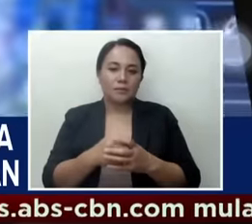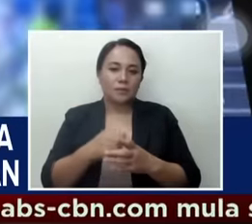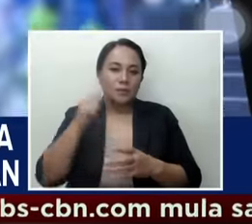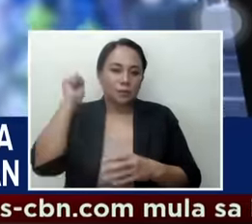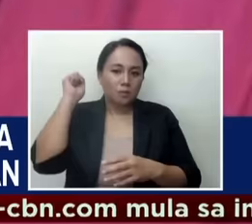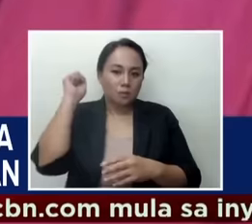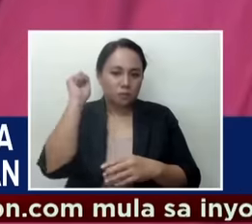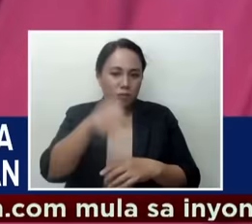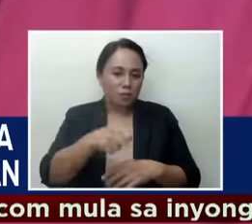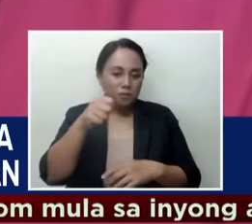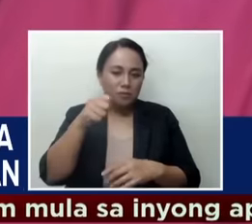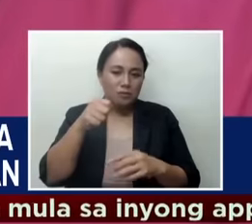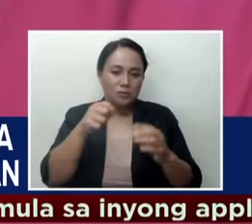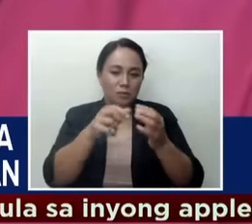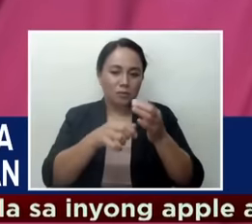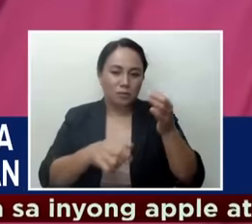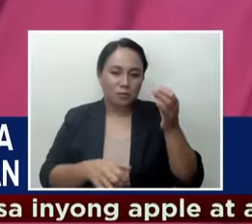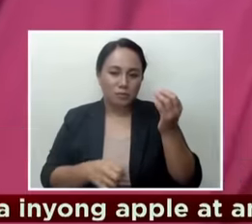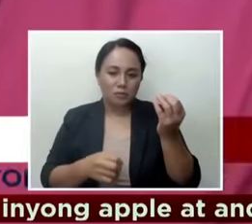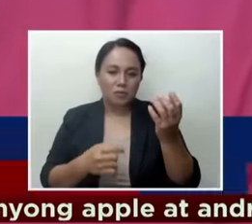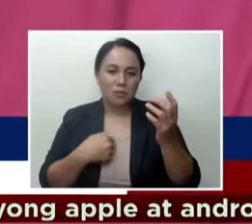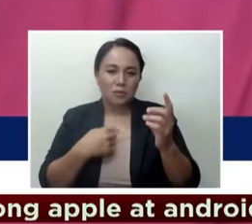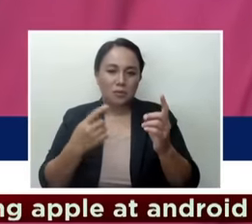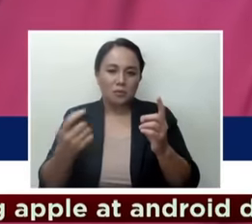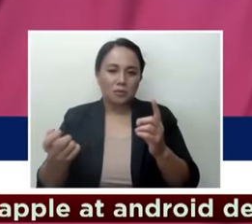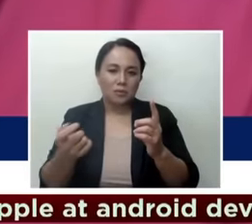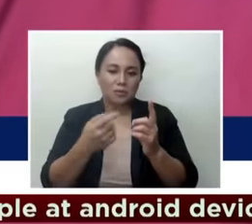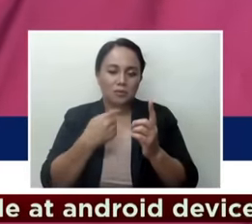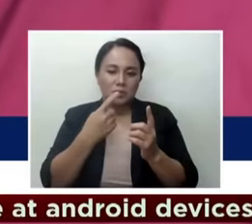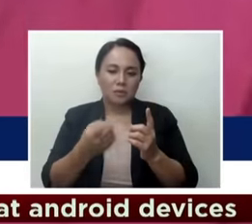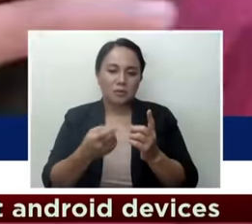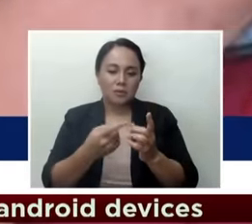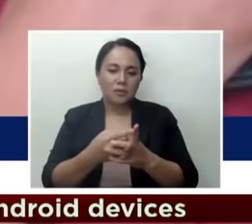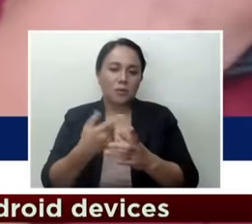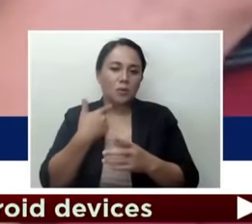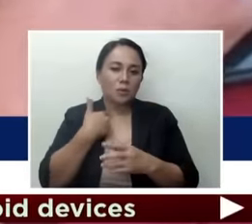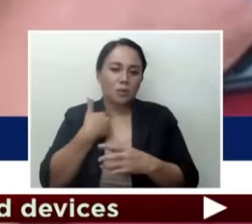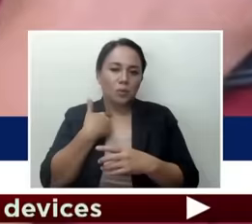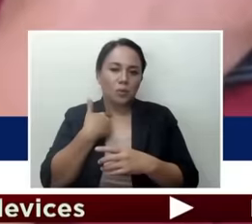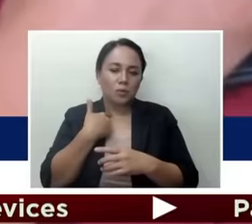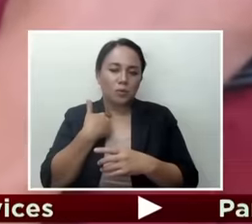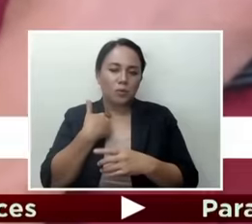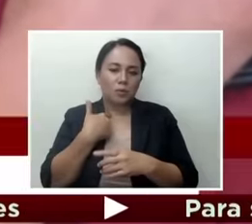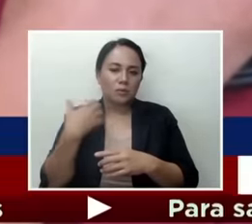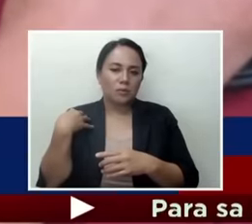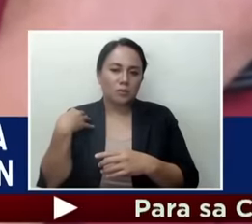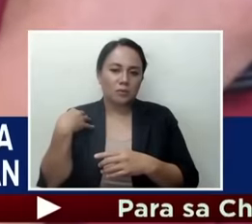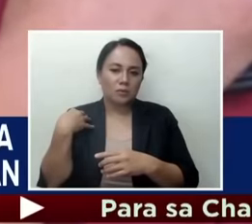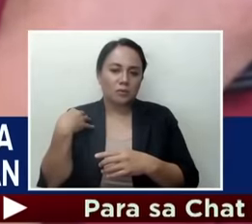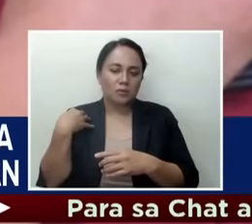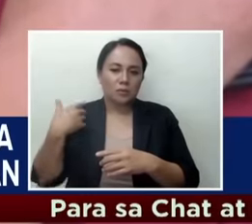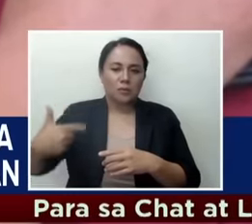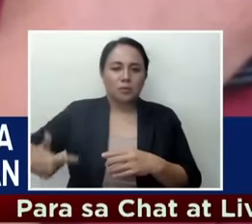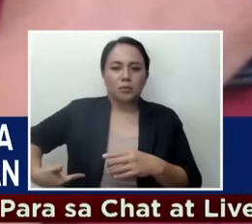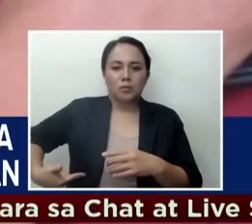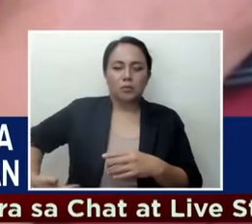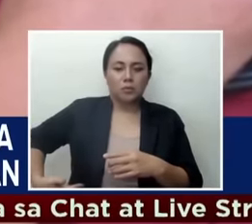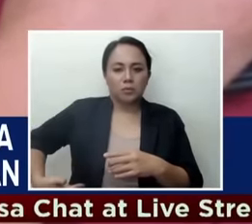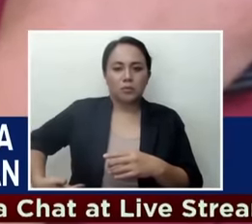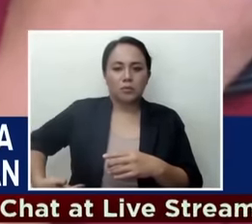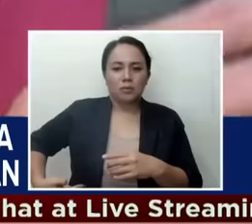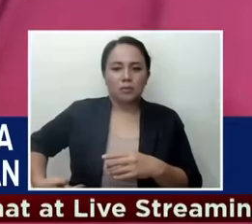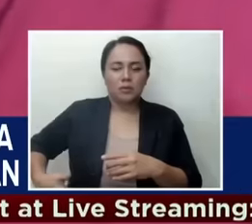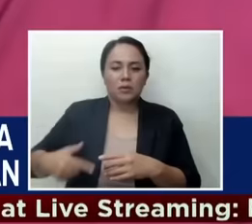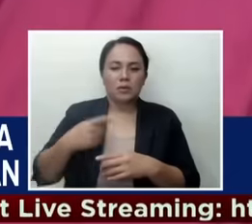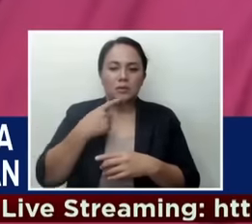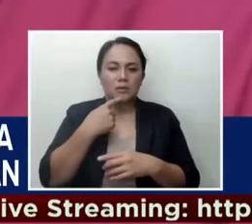Mark. Nilapitan po ako sa sabi sa akin, pre, hold up to. Kapit ako sa balikat, tutok ng baril sa tagilid, tasabay ka sa